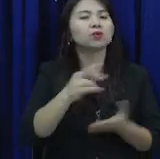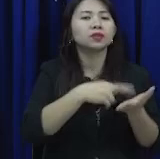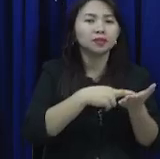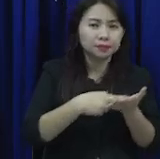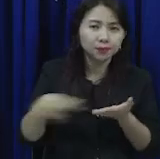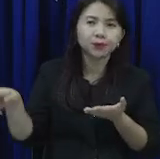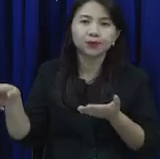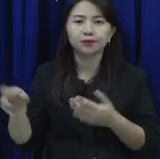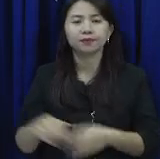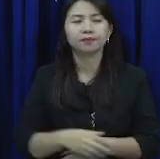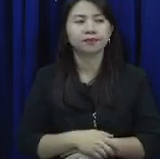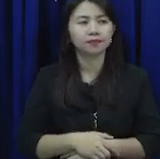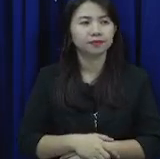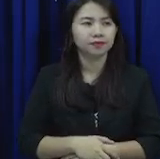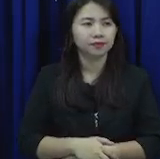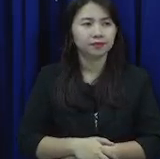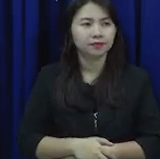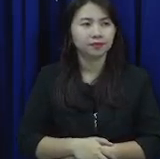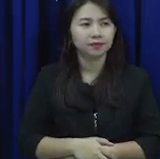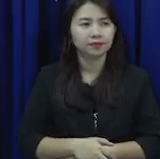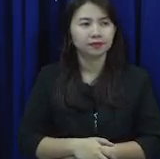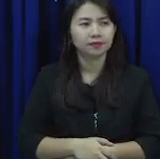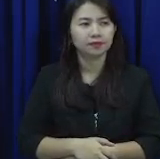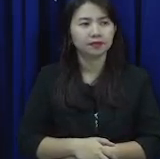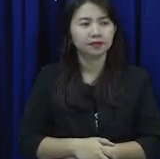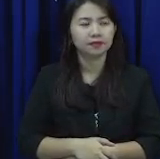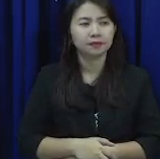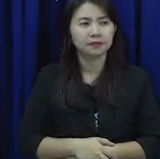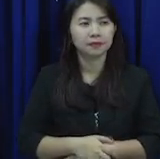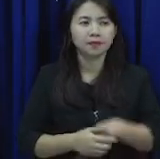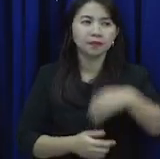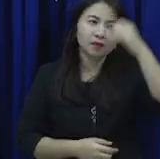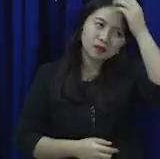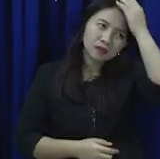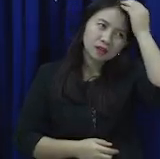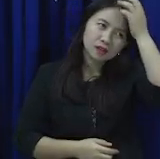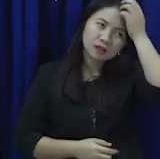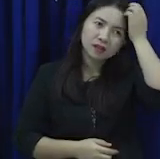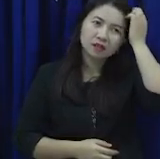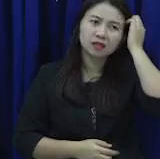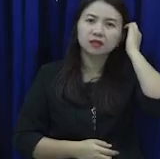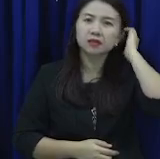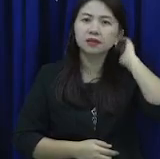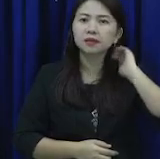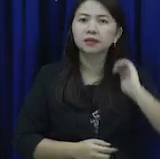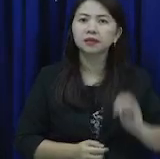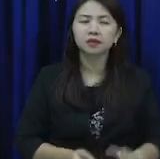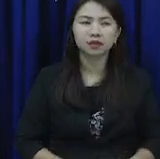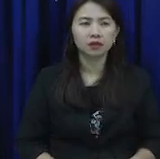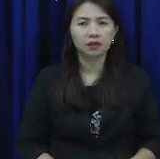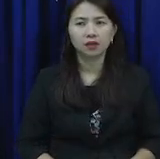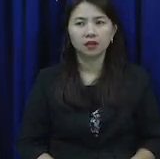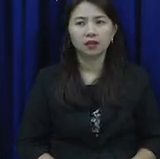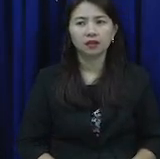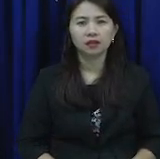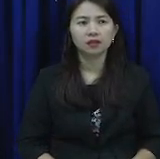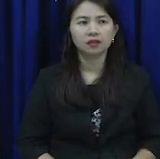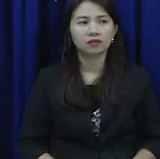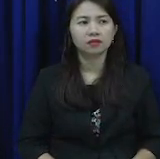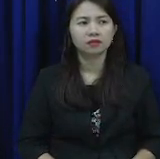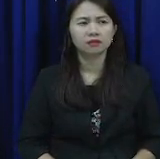Akalain mo kumpletos rekados ka pa no May maliit Anong tawag nga D Ano bang tawag doun sa kutsara na maliit na pang ano ng